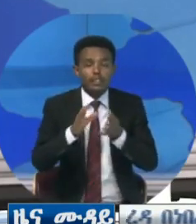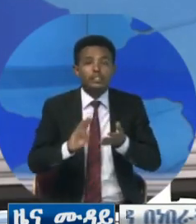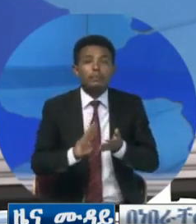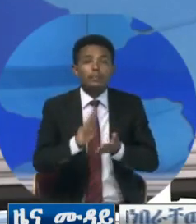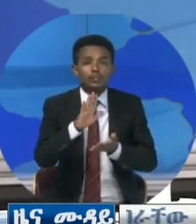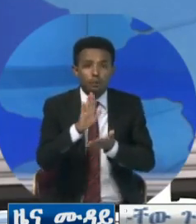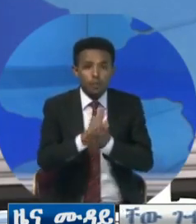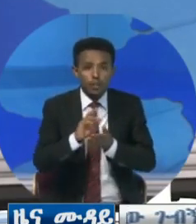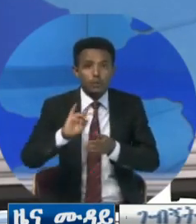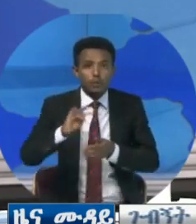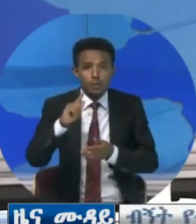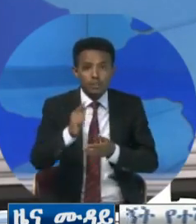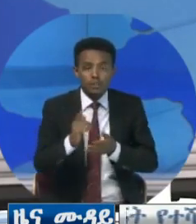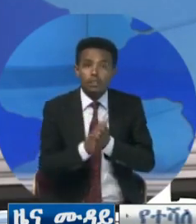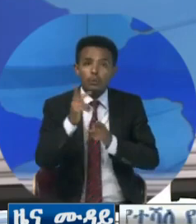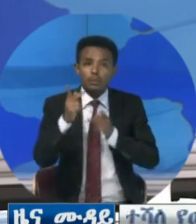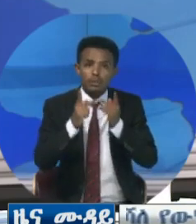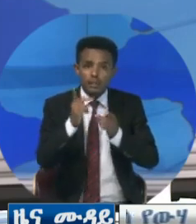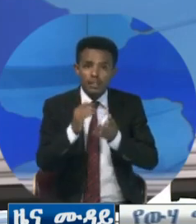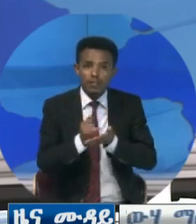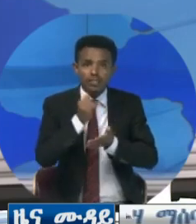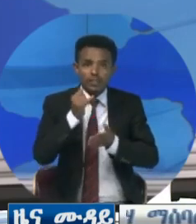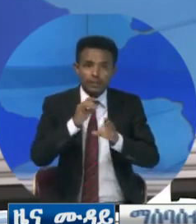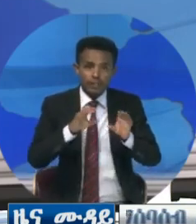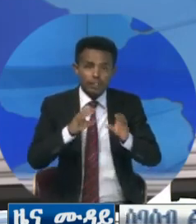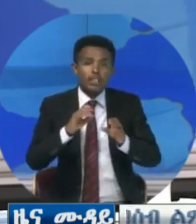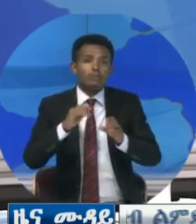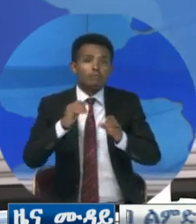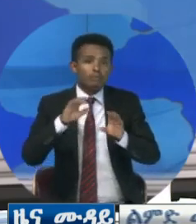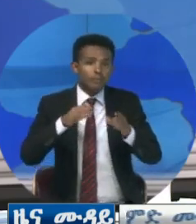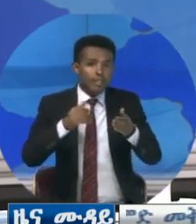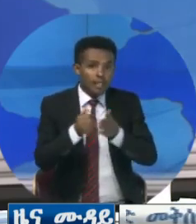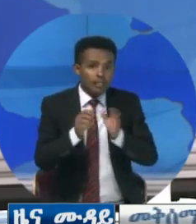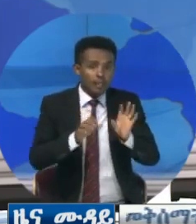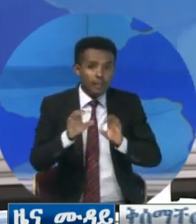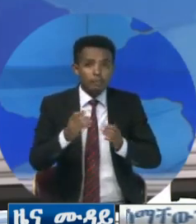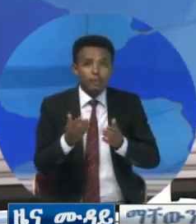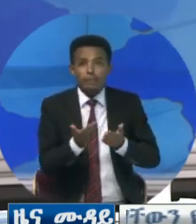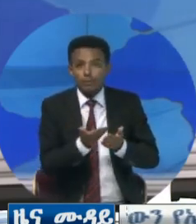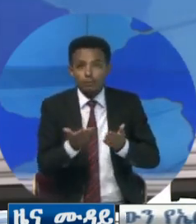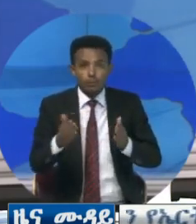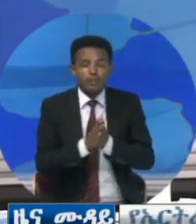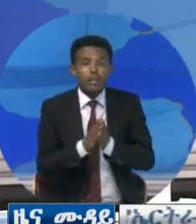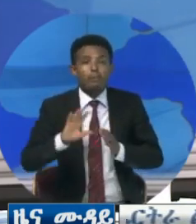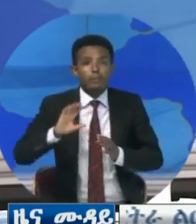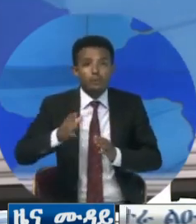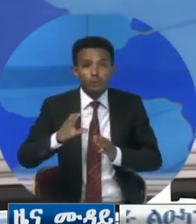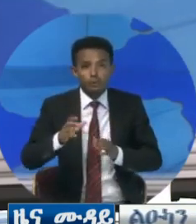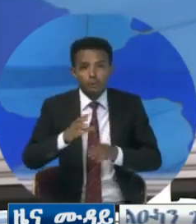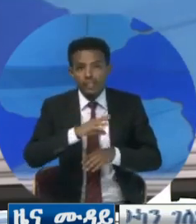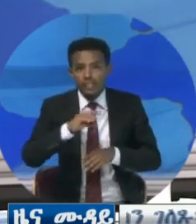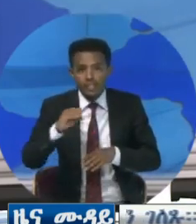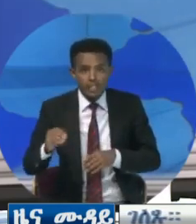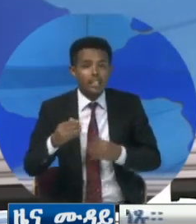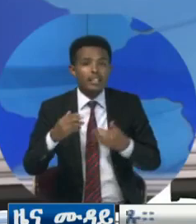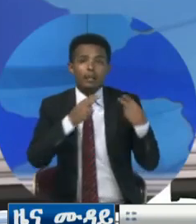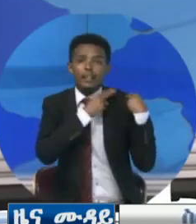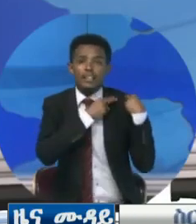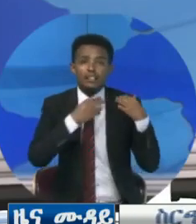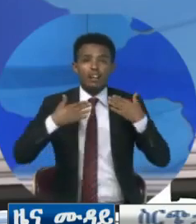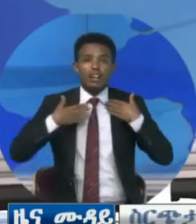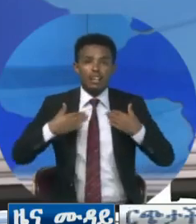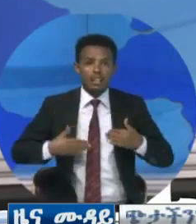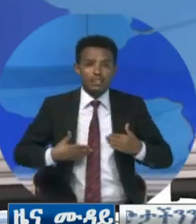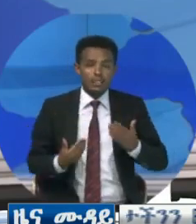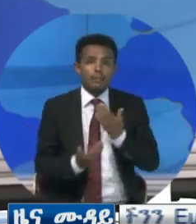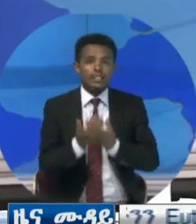ሸዋ ዞንን የቱሪዝምና ኢንቨስትመንት መዳረሻ ለማድረግ በሚያስችሉ ጉዳዮች ላይ ከብዙሃን መገናኛና ከባለድርሻ አካላት ጋር